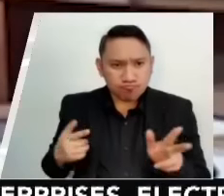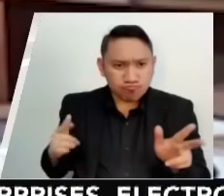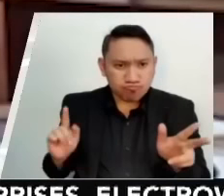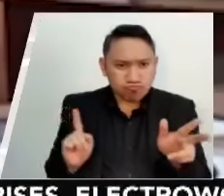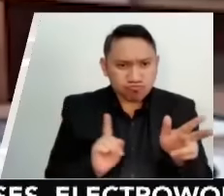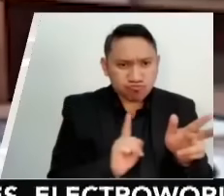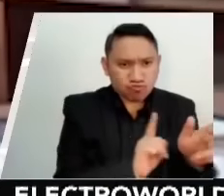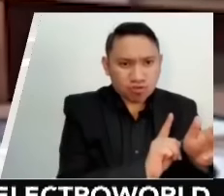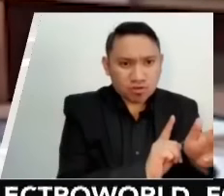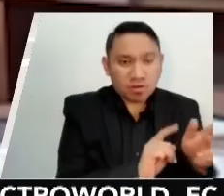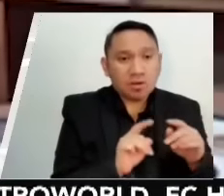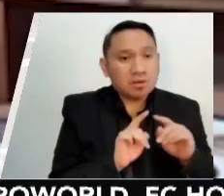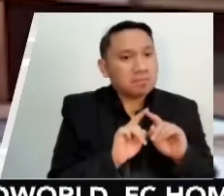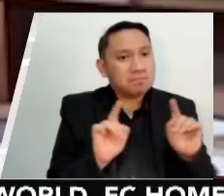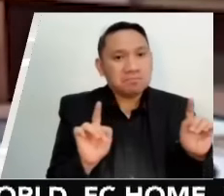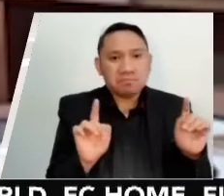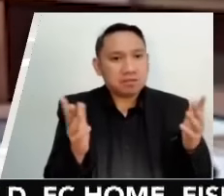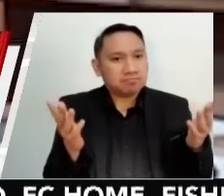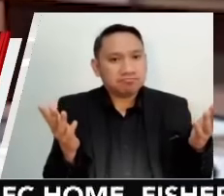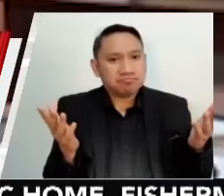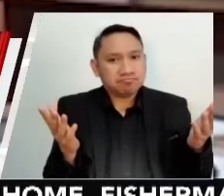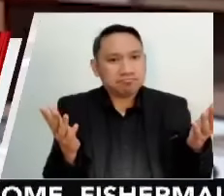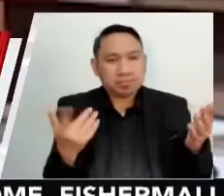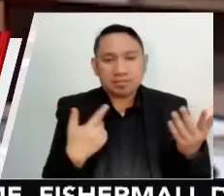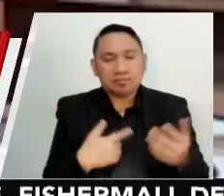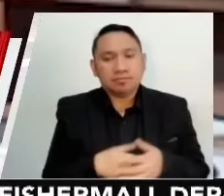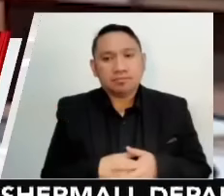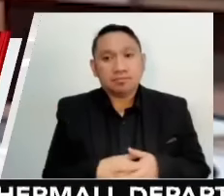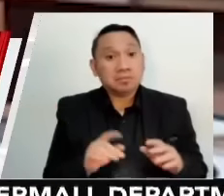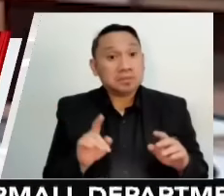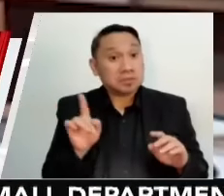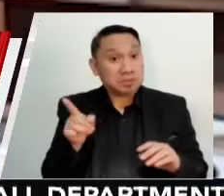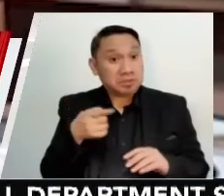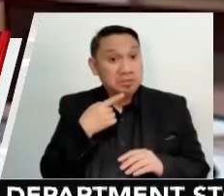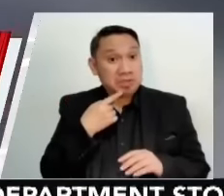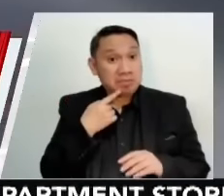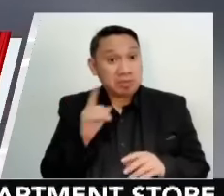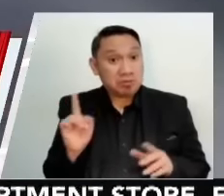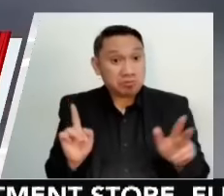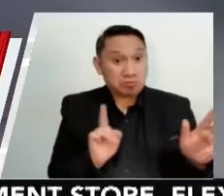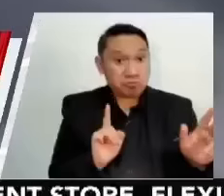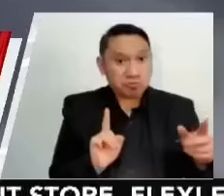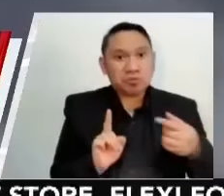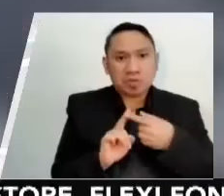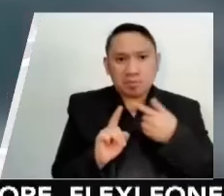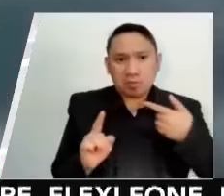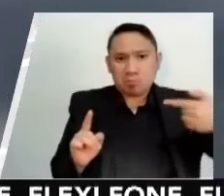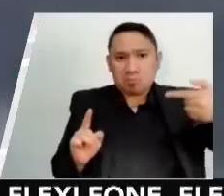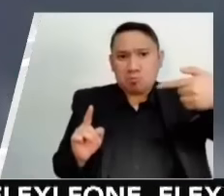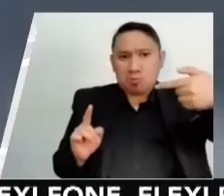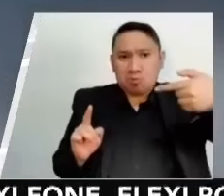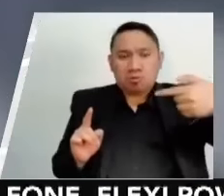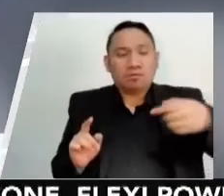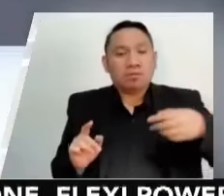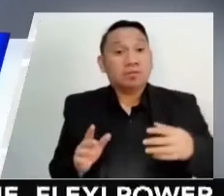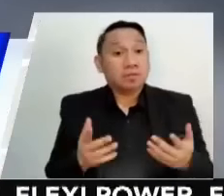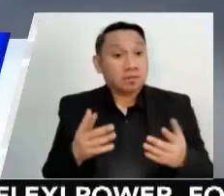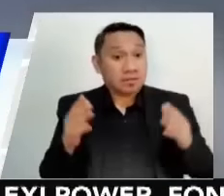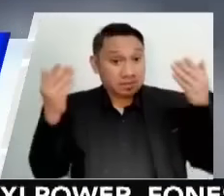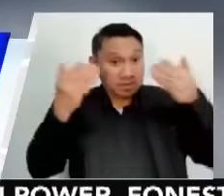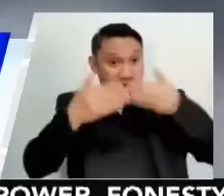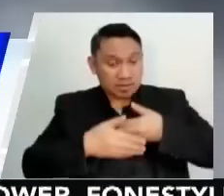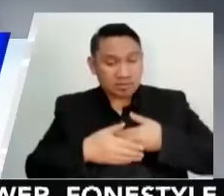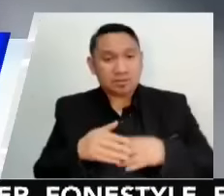lang, hindi na niya inabot at ayon dito sa humabol ay tinutukan pa ng baril. Gabi ng September 3, nang makuna naman ang